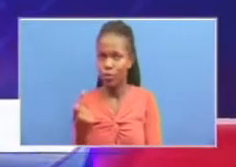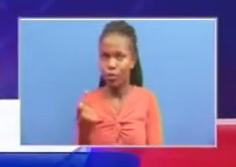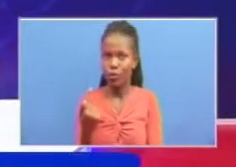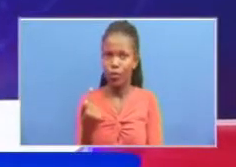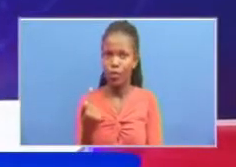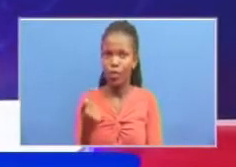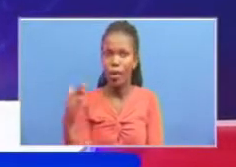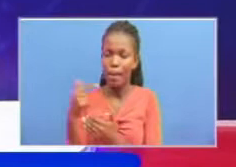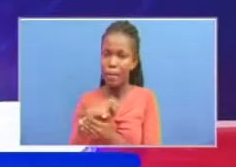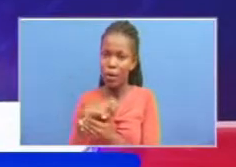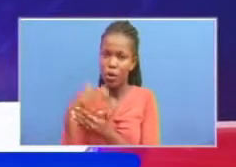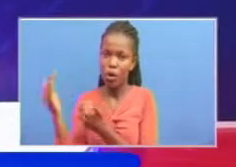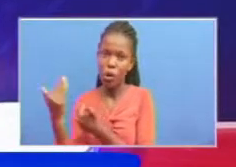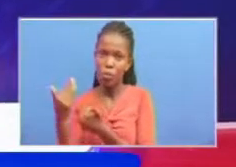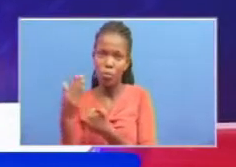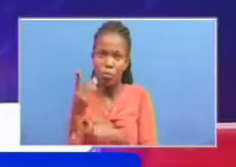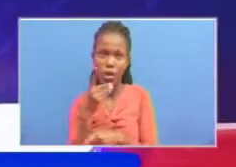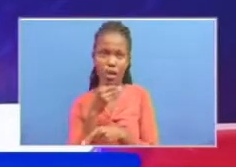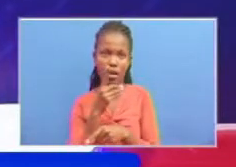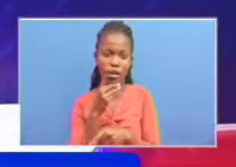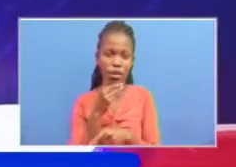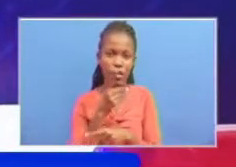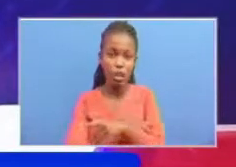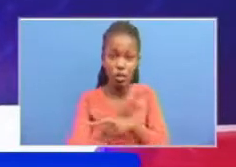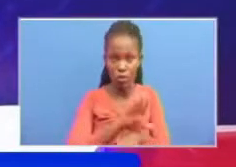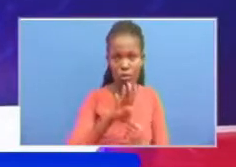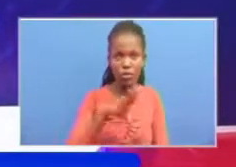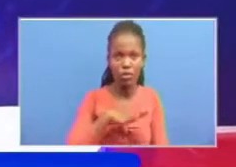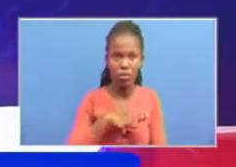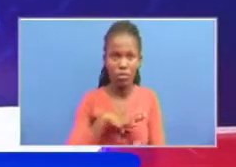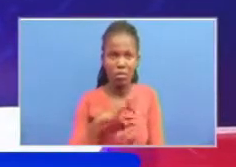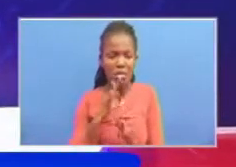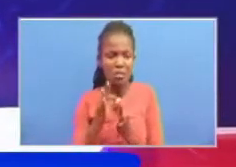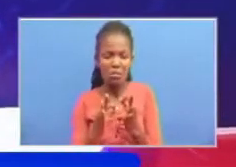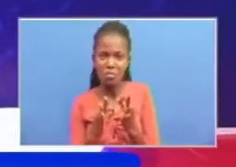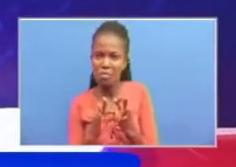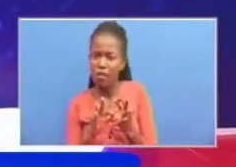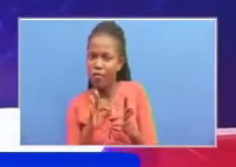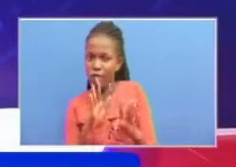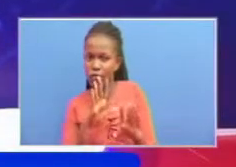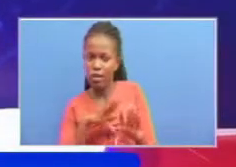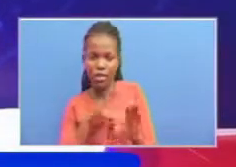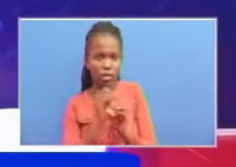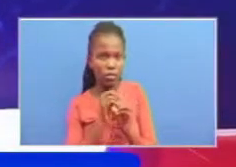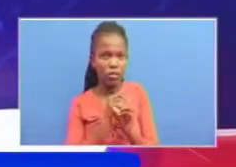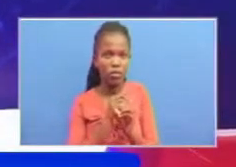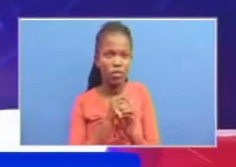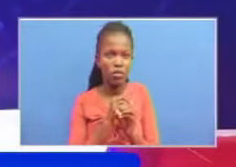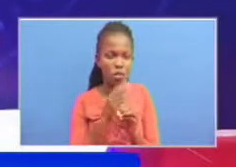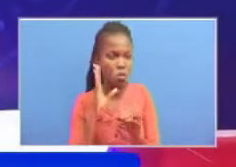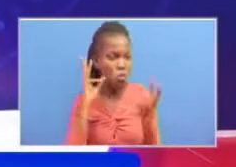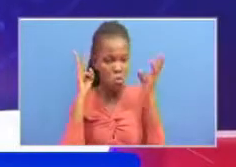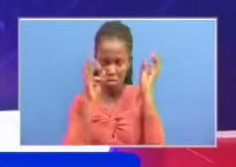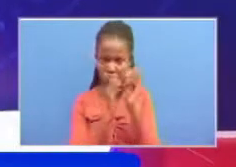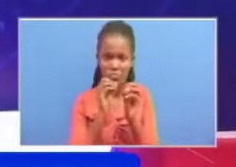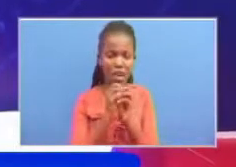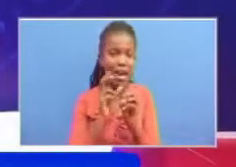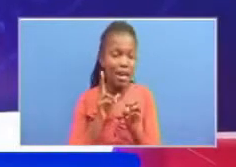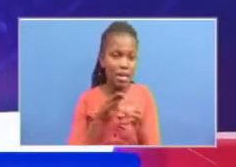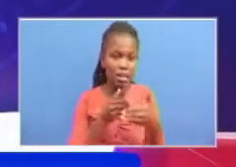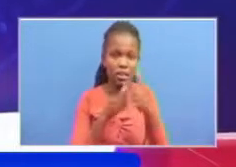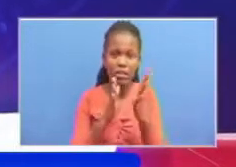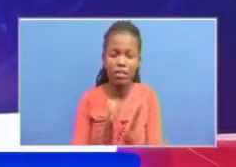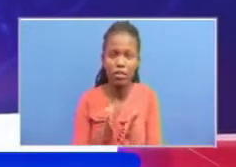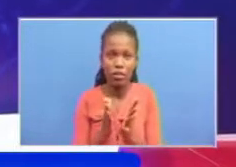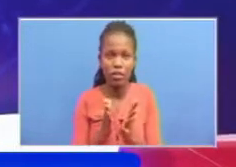wei kwa tia wakana wei na wakele wa kwaila na ndo nithandu na ila ndo kavikie na kuima kia nundu idhia mamutu wango ITV te votu ende na kuumani